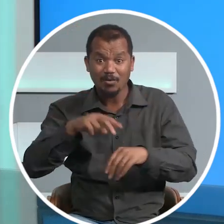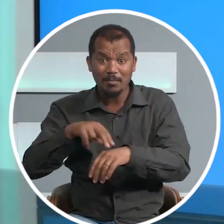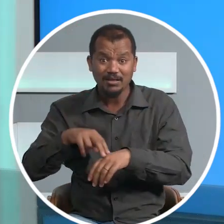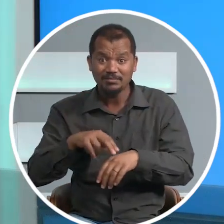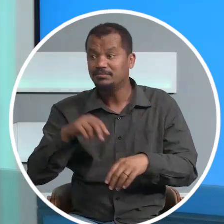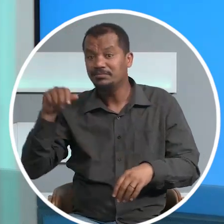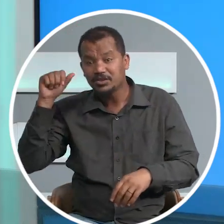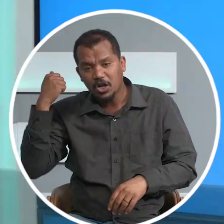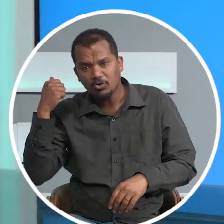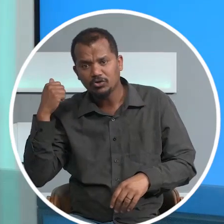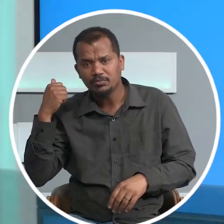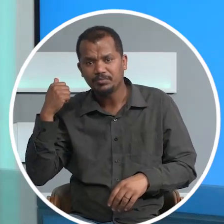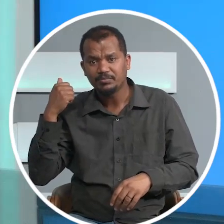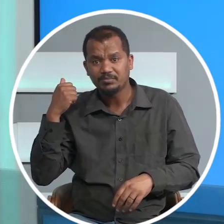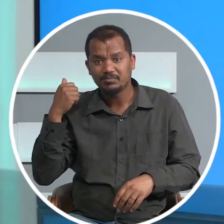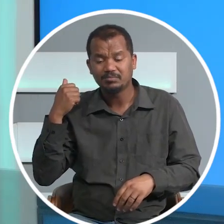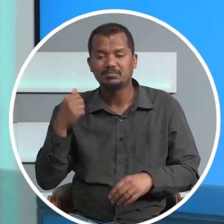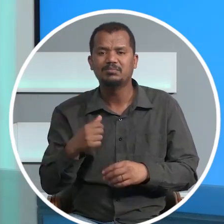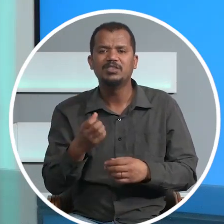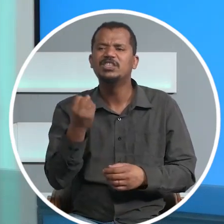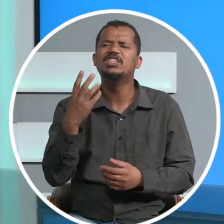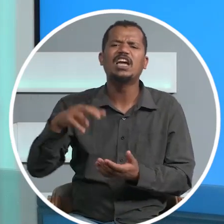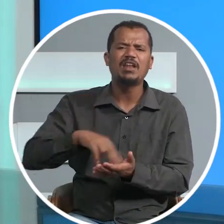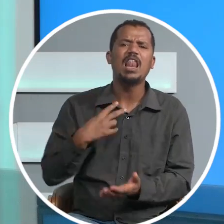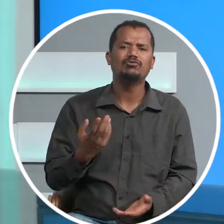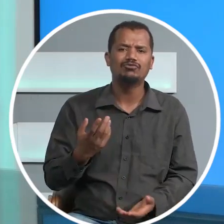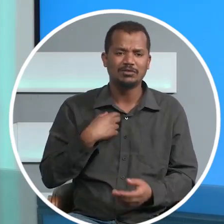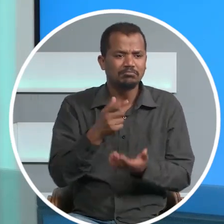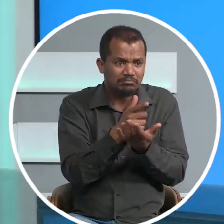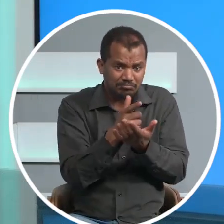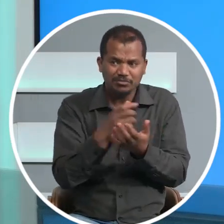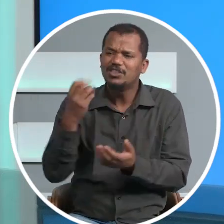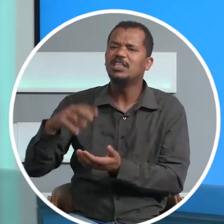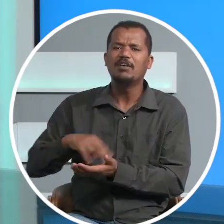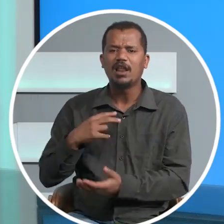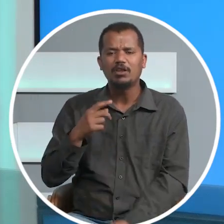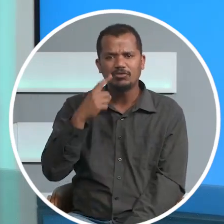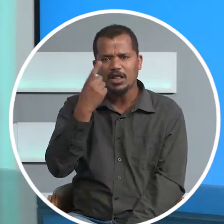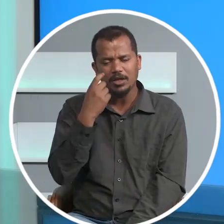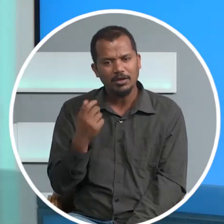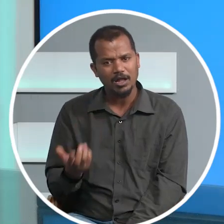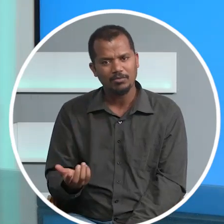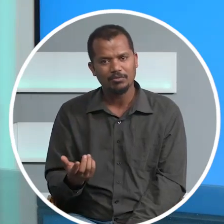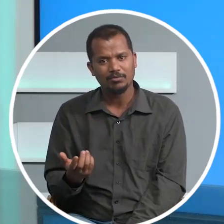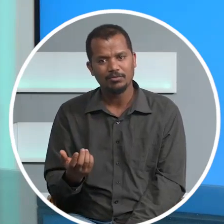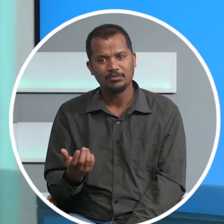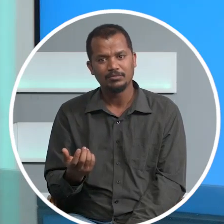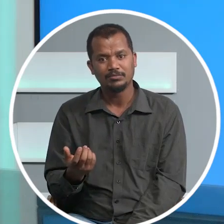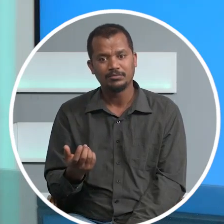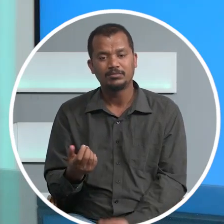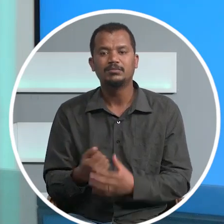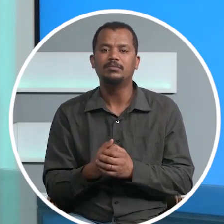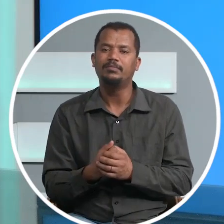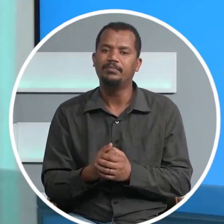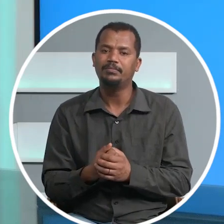ተቋማት፣ ሌሎችም እንደዚሁ ፓርቲ ተቋማት ስንት ከፍሉናላችሁ ነው። ኃላፊነት የለባችሁም ይሄን ለማድረግ